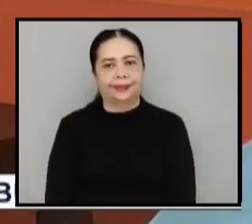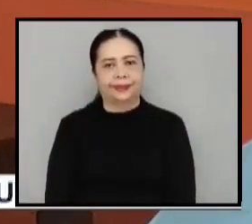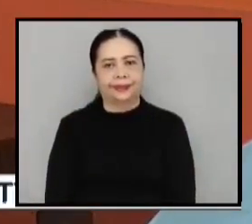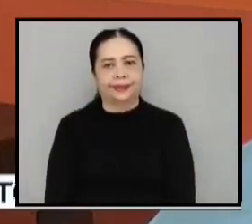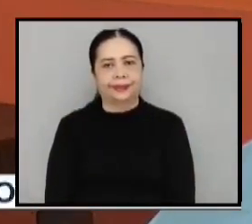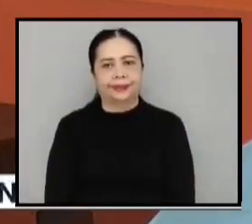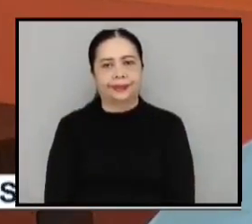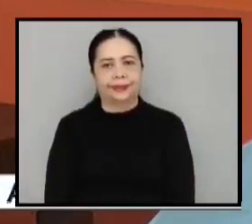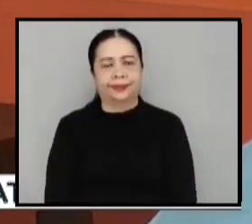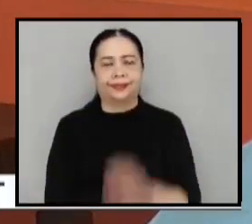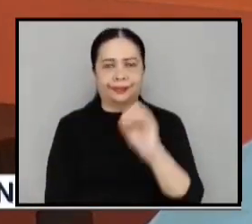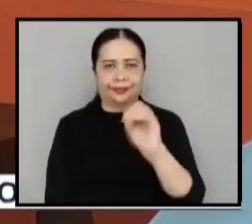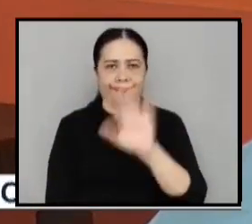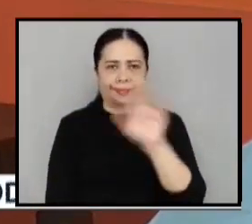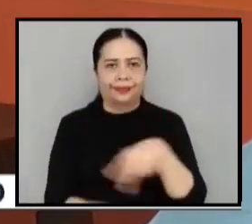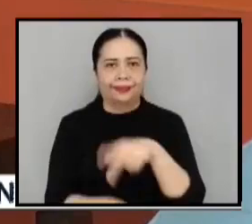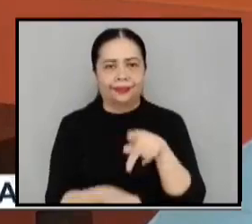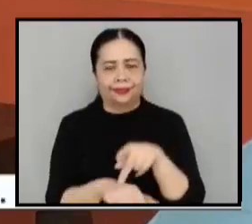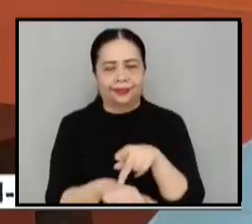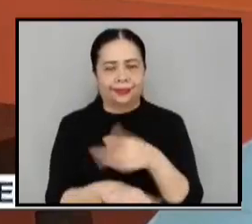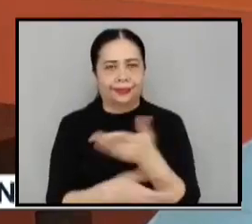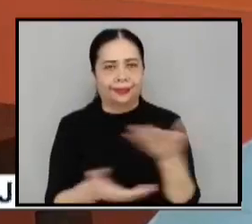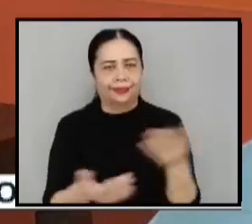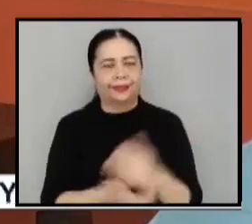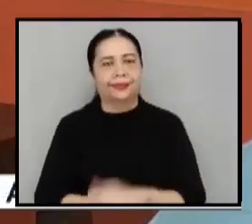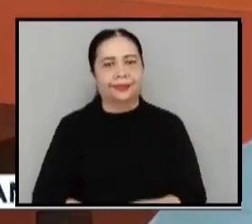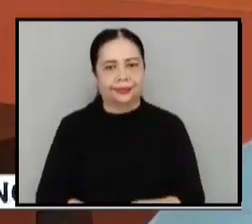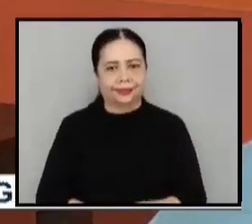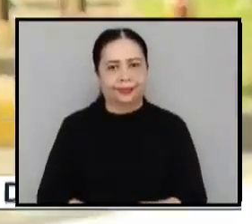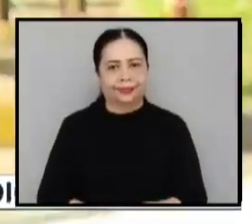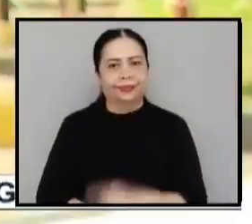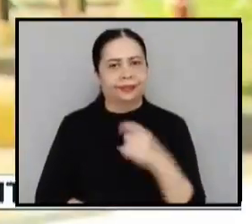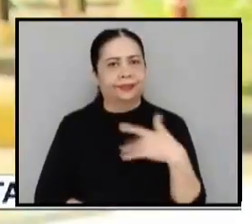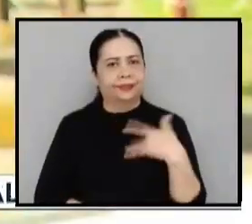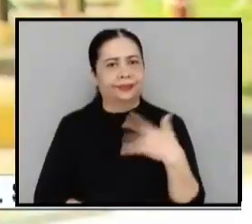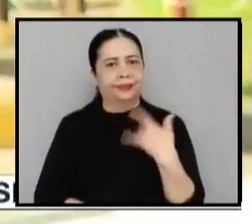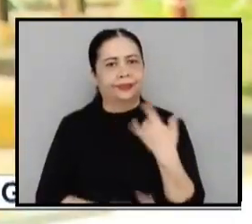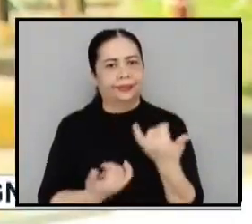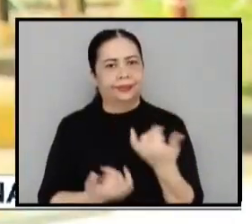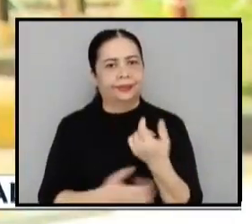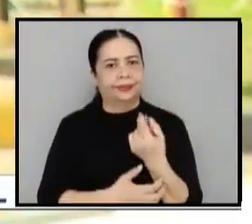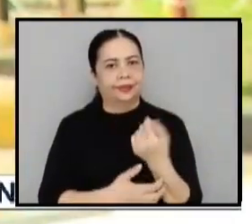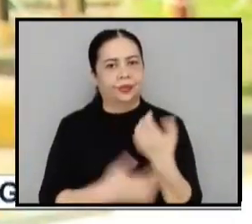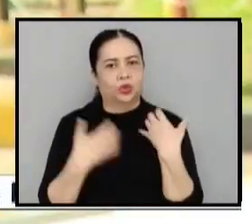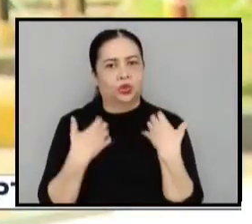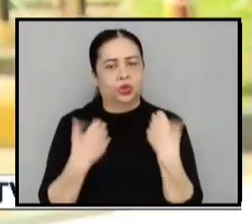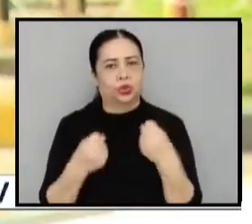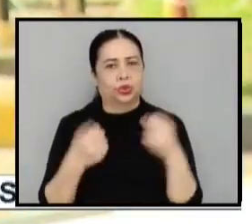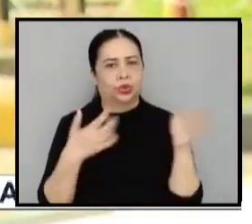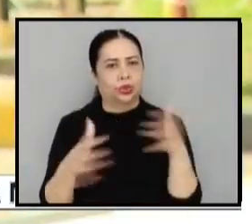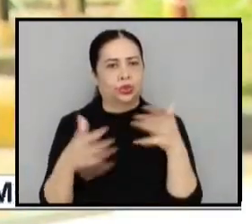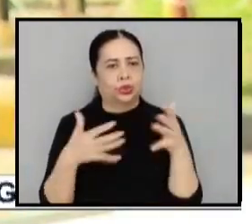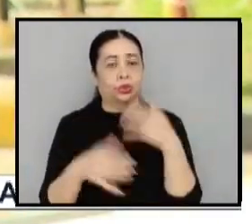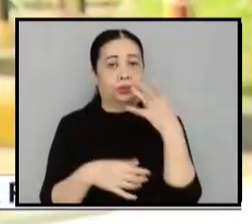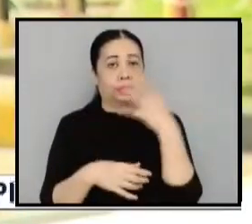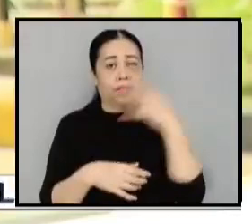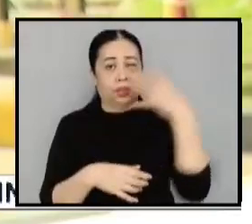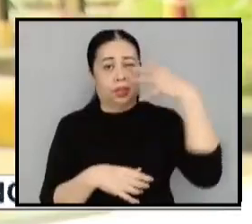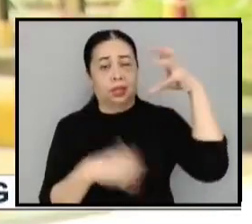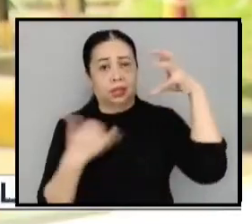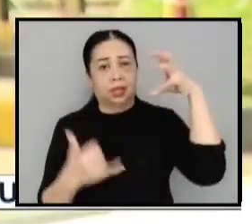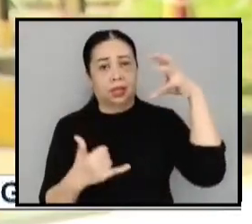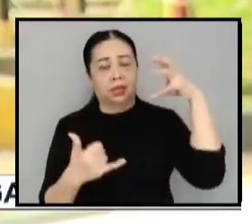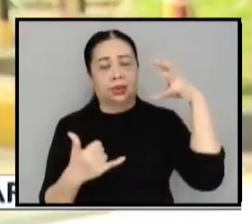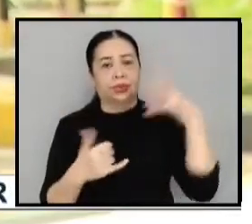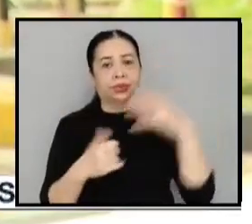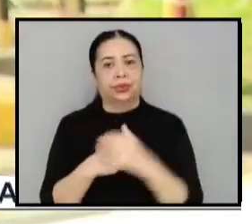Rise and shine Pilipinas, rise and shine Ryan. Medyo ramdam na nga natin ang bahagyan lakas ng hangin. Bagamat maganda ang sikat ng araw ngayong umaga.